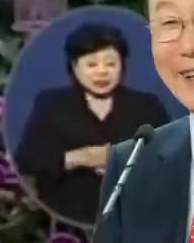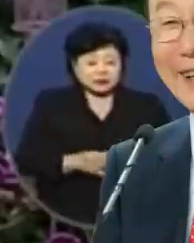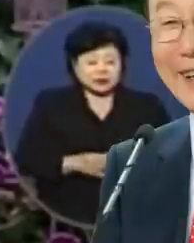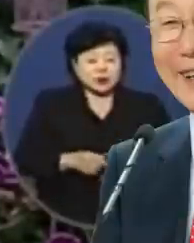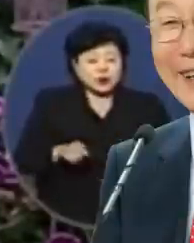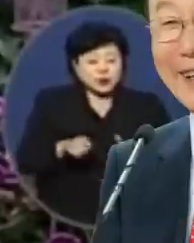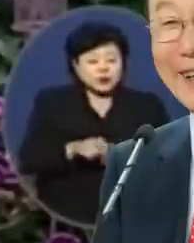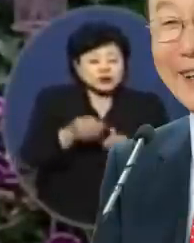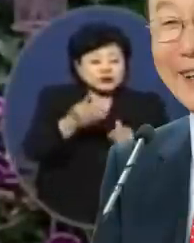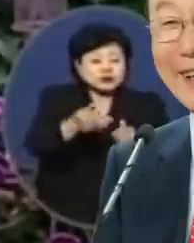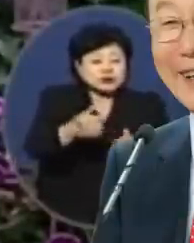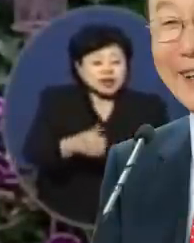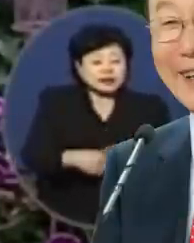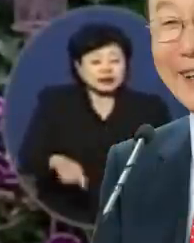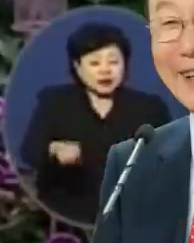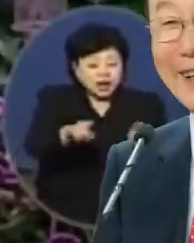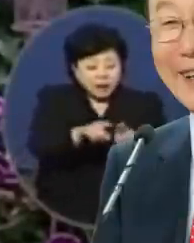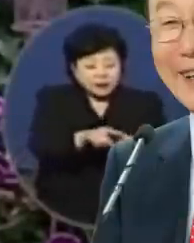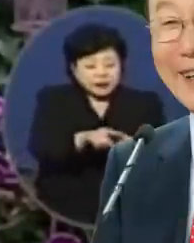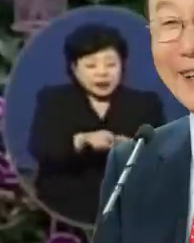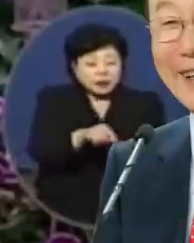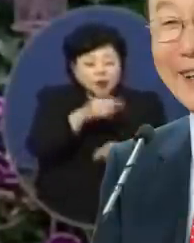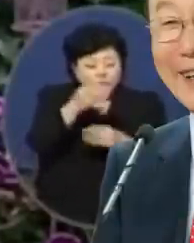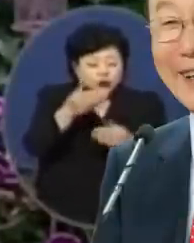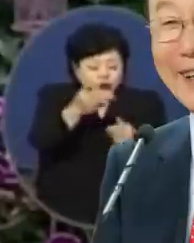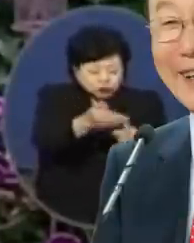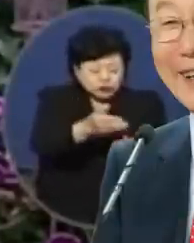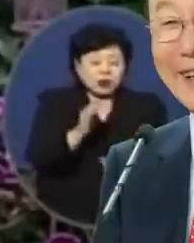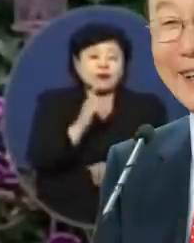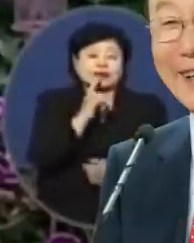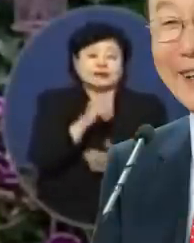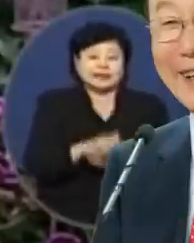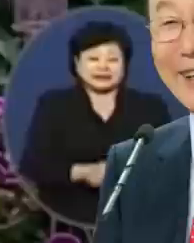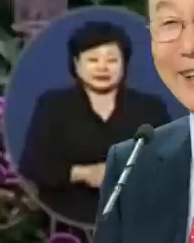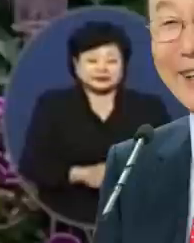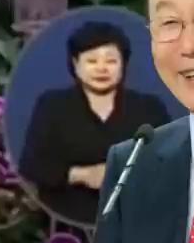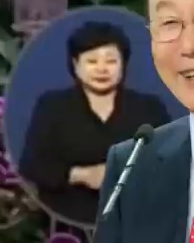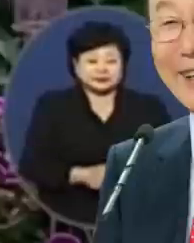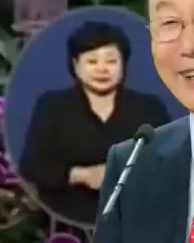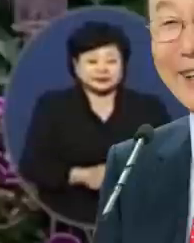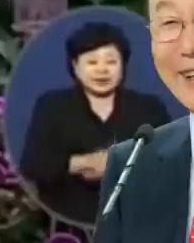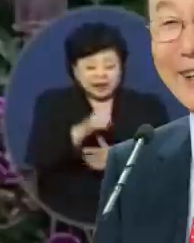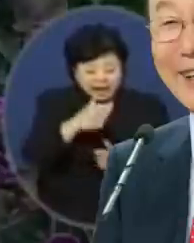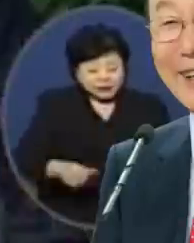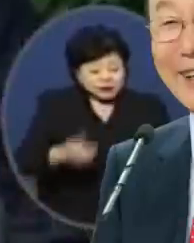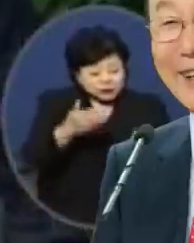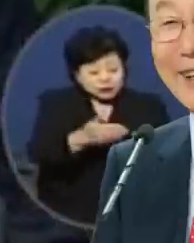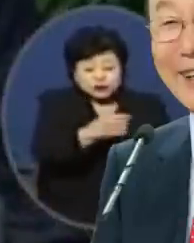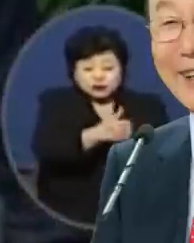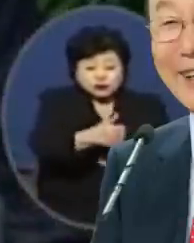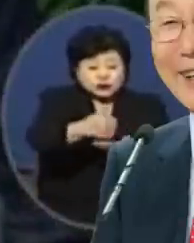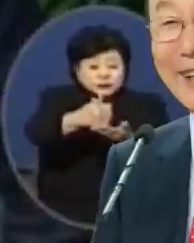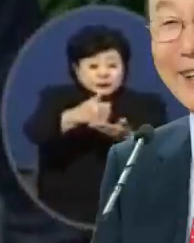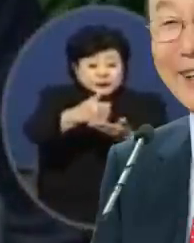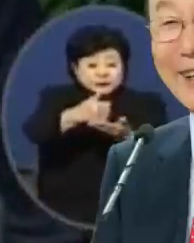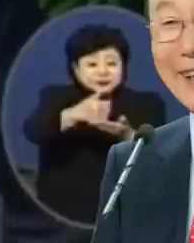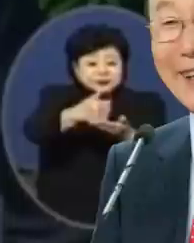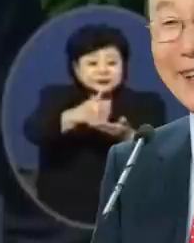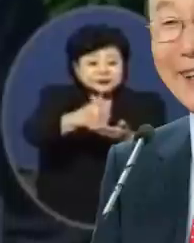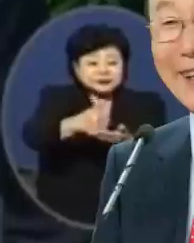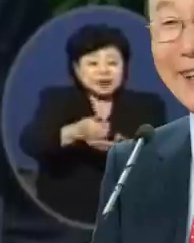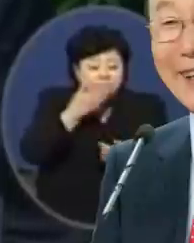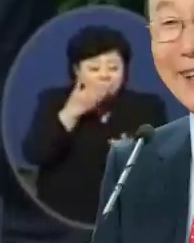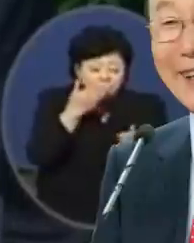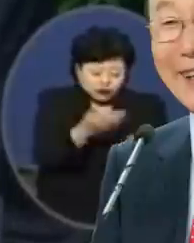내어주시니까 어찌 그 아들과 함께 모든 것을 우리에게 주지 아니하시겠느냐? 끝장입니다. 아들을 준 주님이 밥